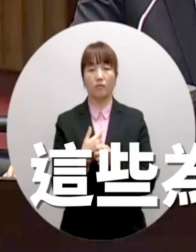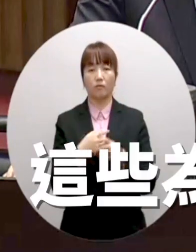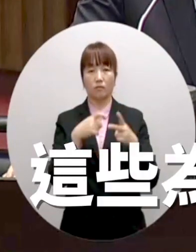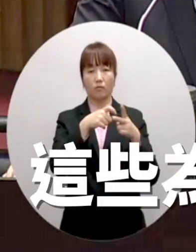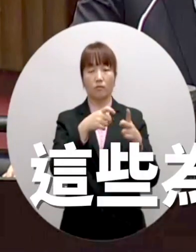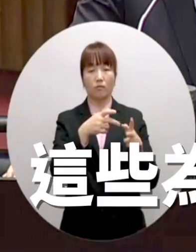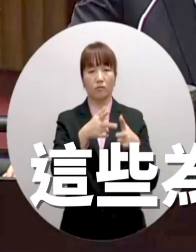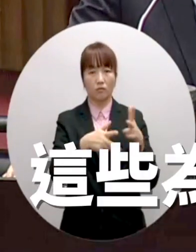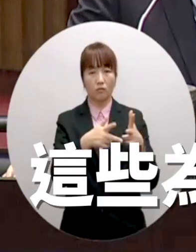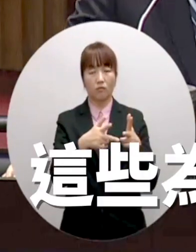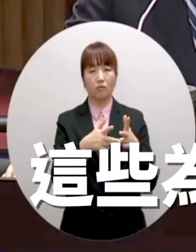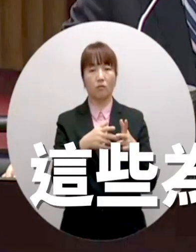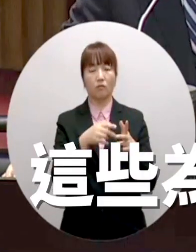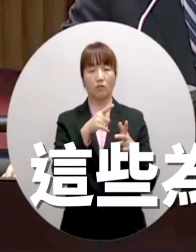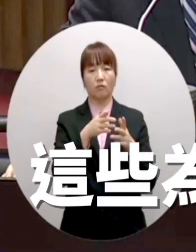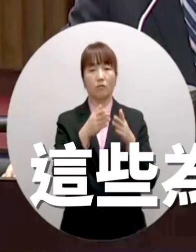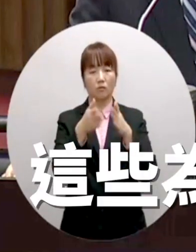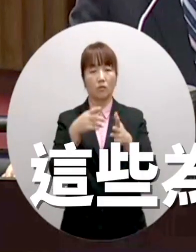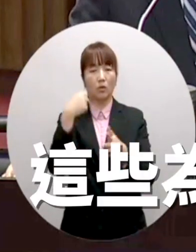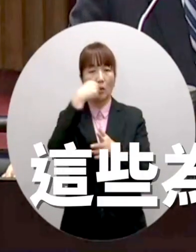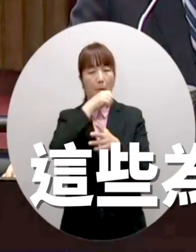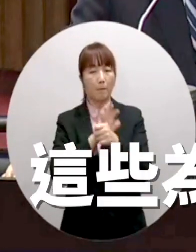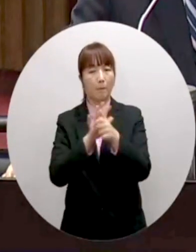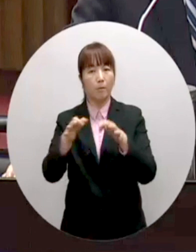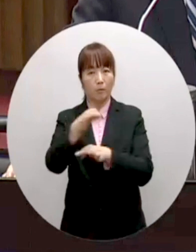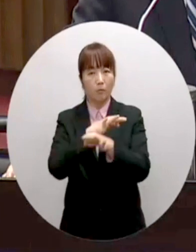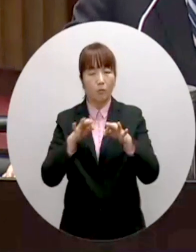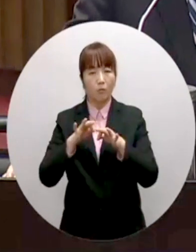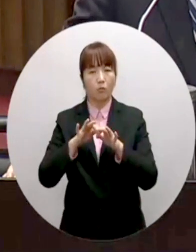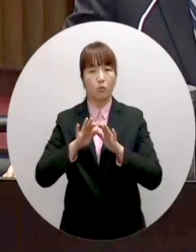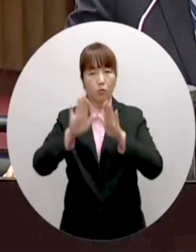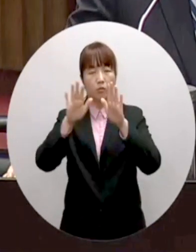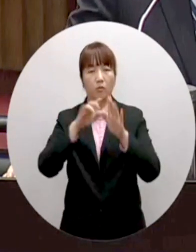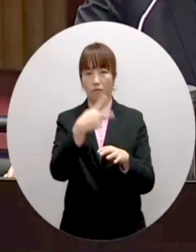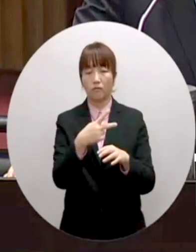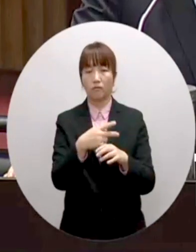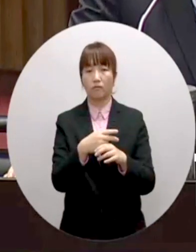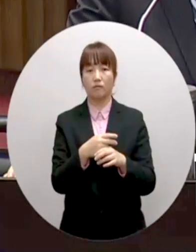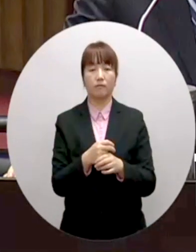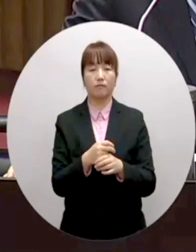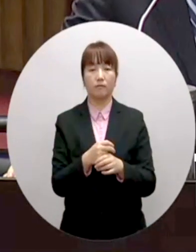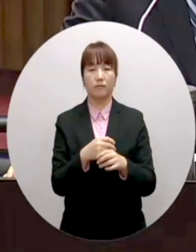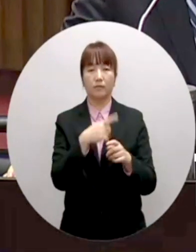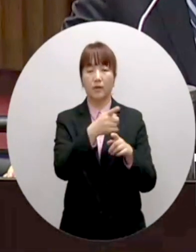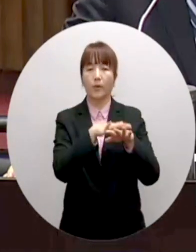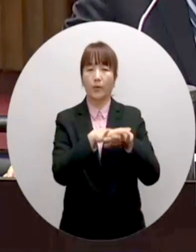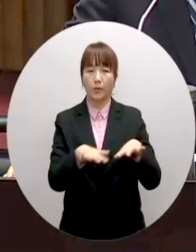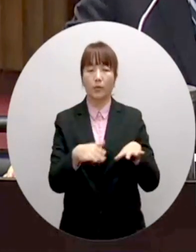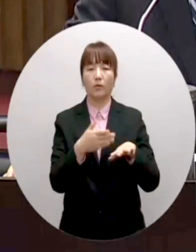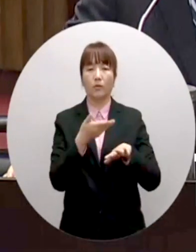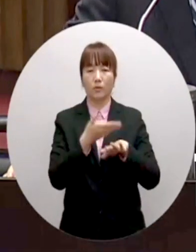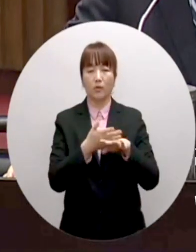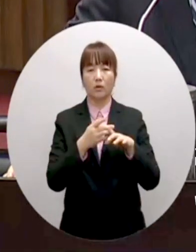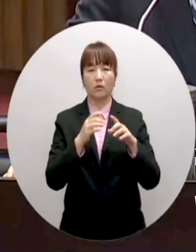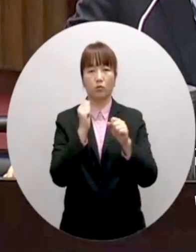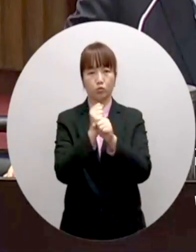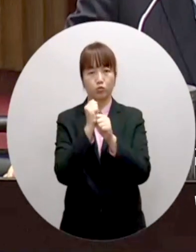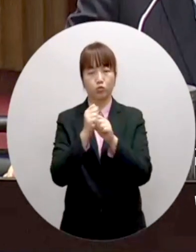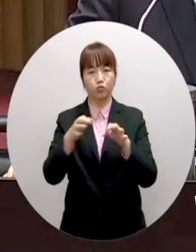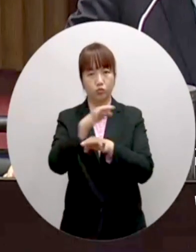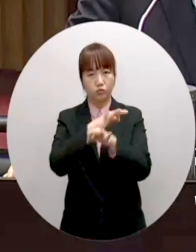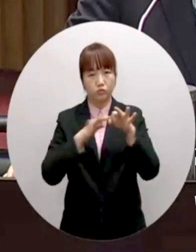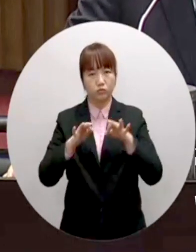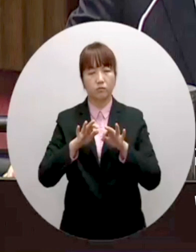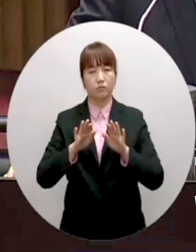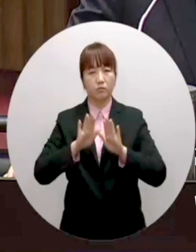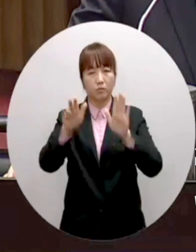些为台湾拼经济的工厂老板不用害怕，让他安心的拼经济，对台